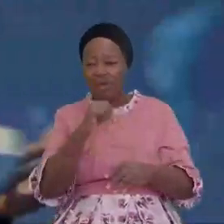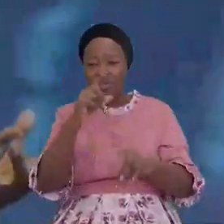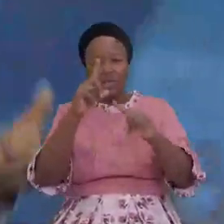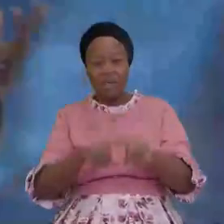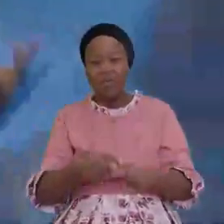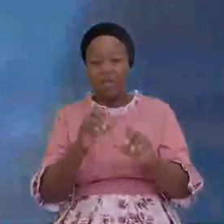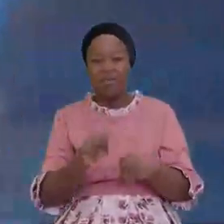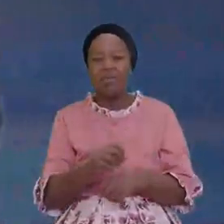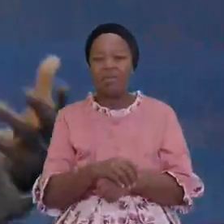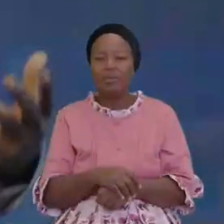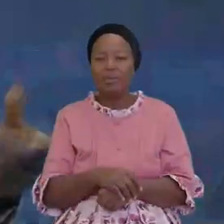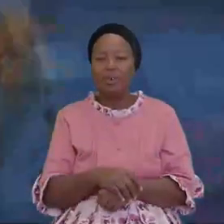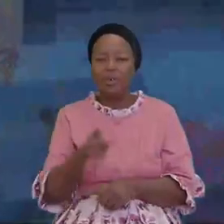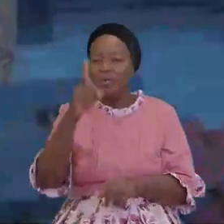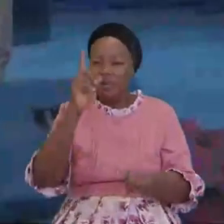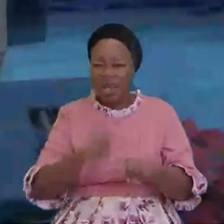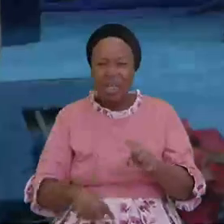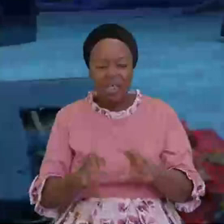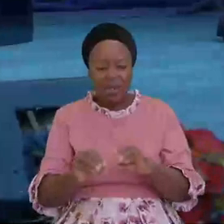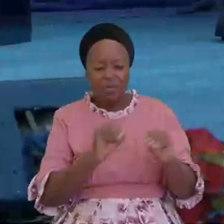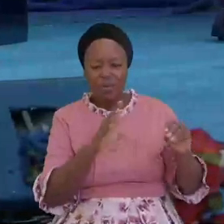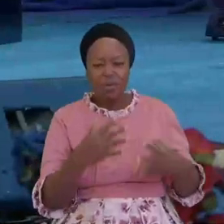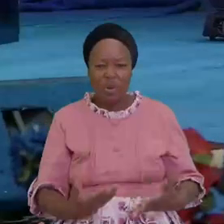Les idolâtres ne sont pas dignes de confiance.